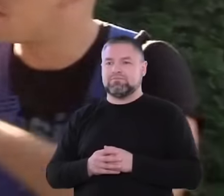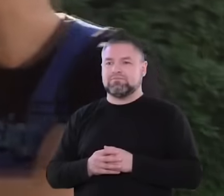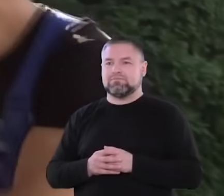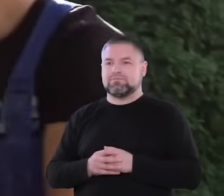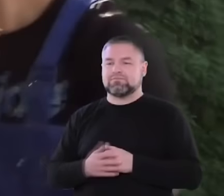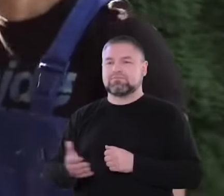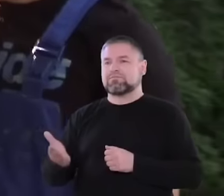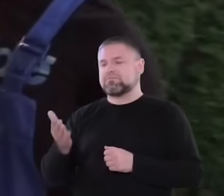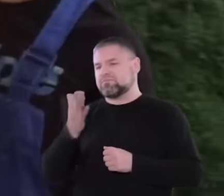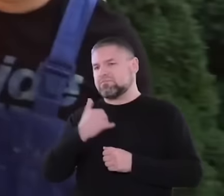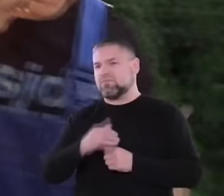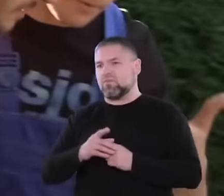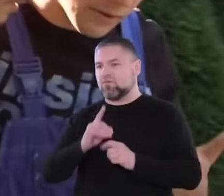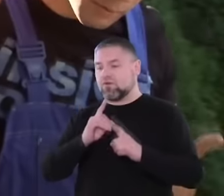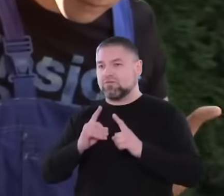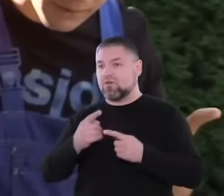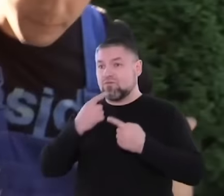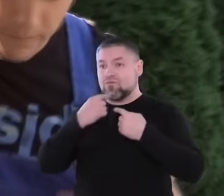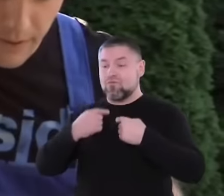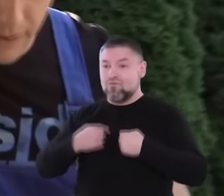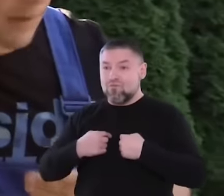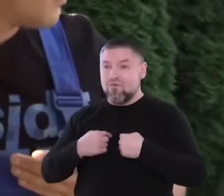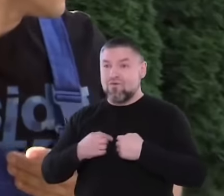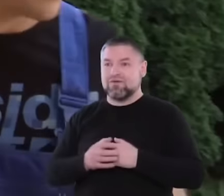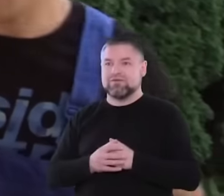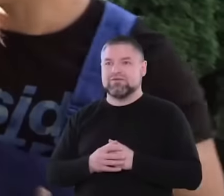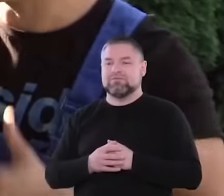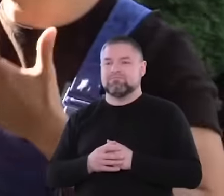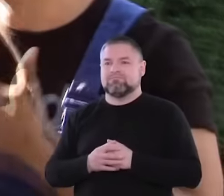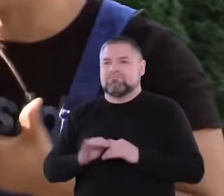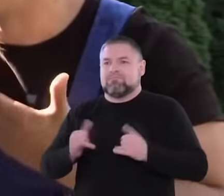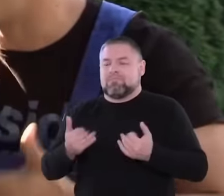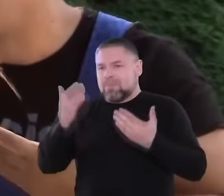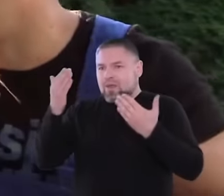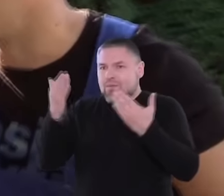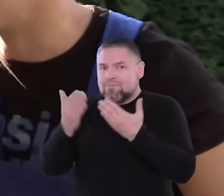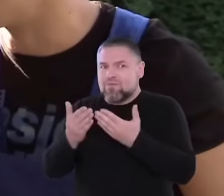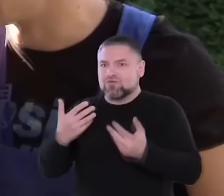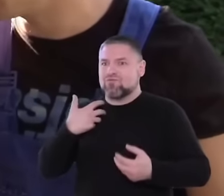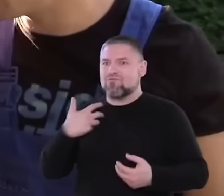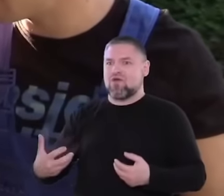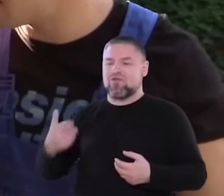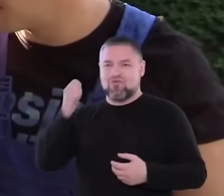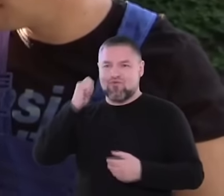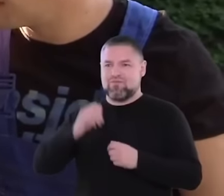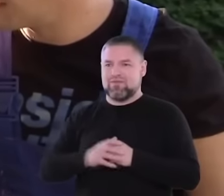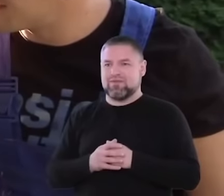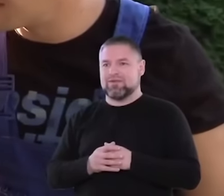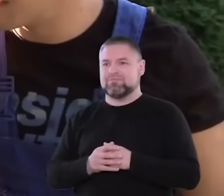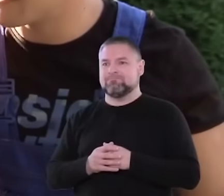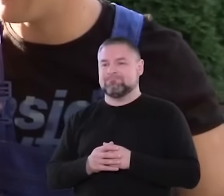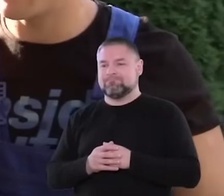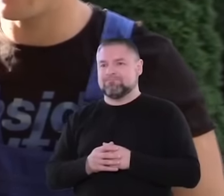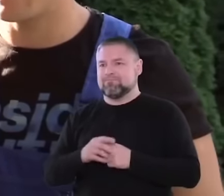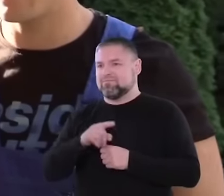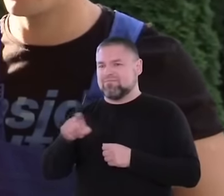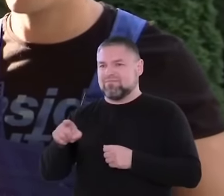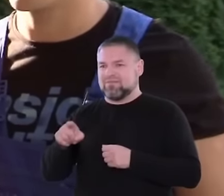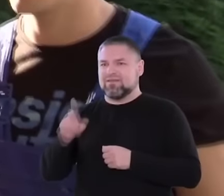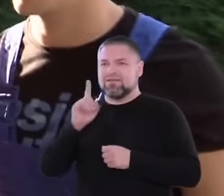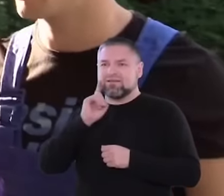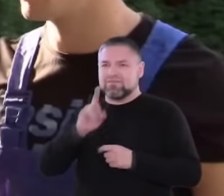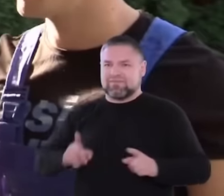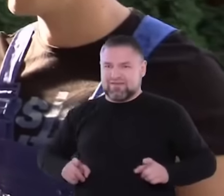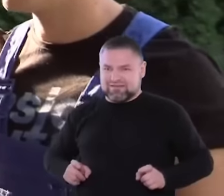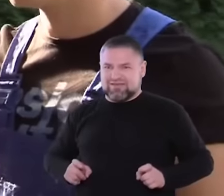Chodź, Paweł. Ty, powiedziałbyś mi, jak poznać taką bogatą laskę, co? Czyli ty mi jednak